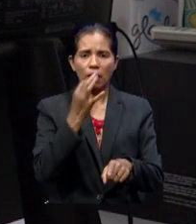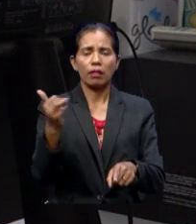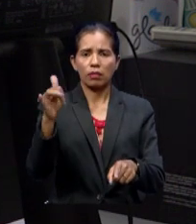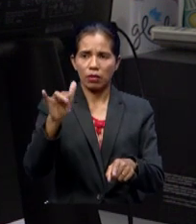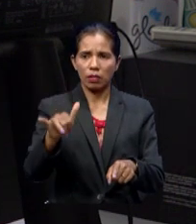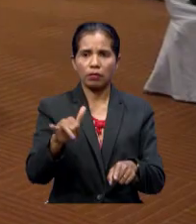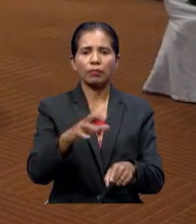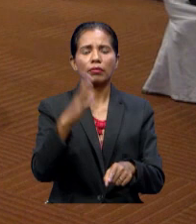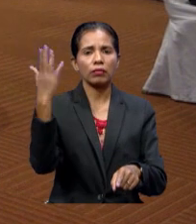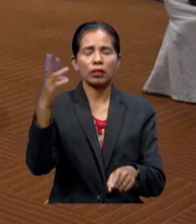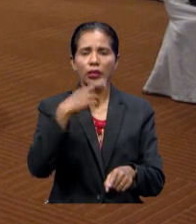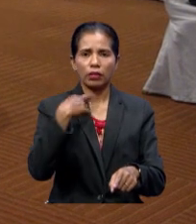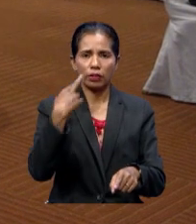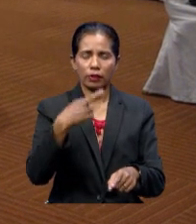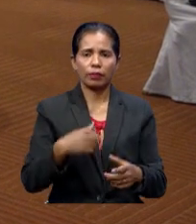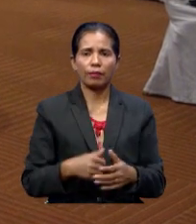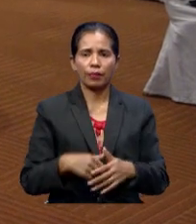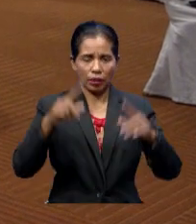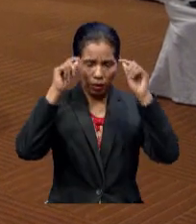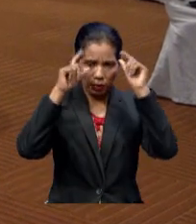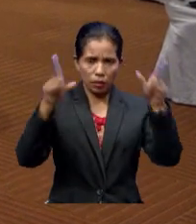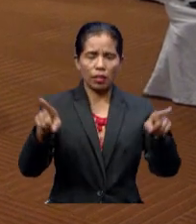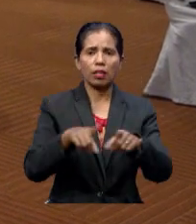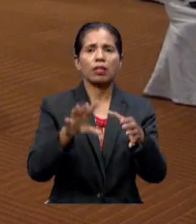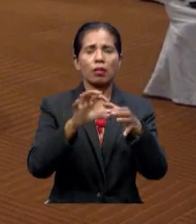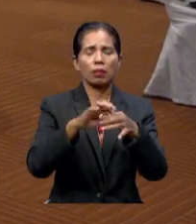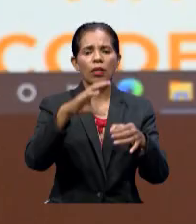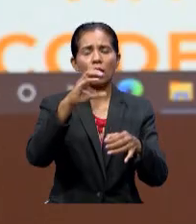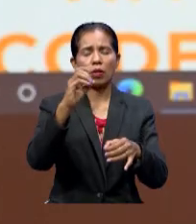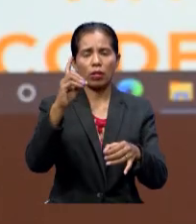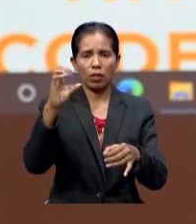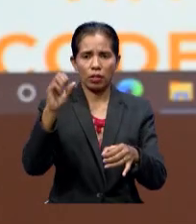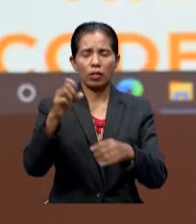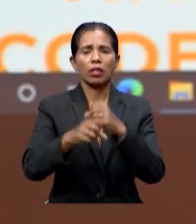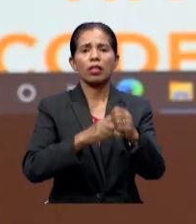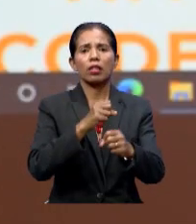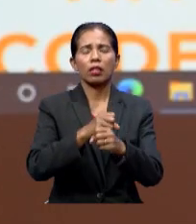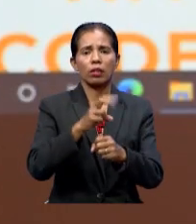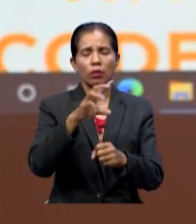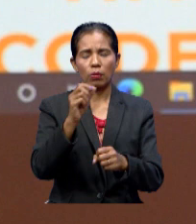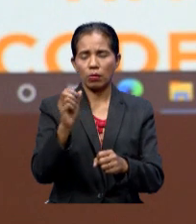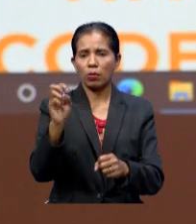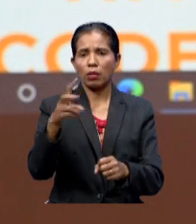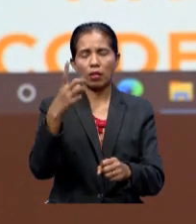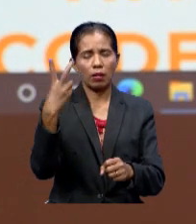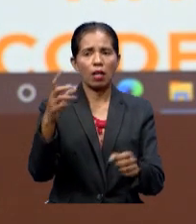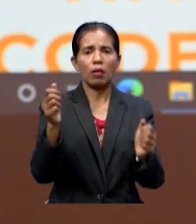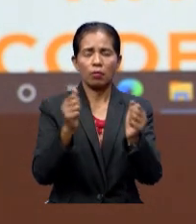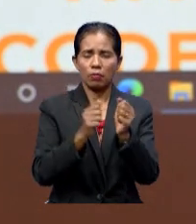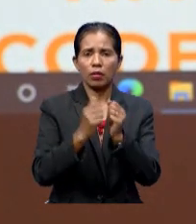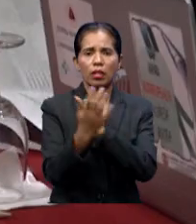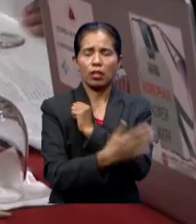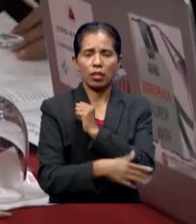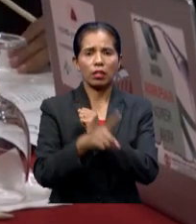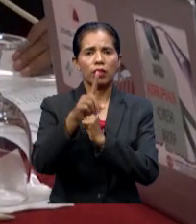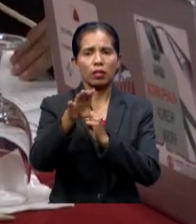ia restorante. Timor Leste sai membro Codex Alimentares ia tinaring rua sa nulu resingwalu ha mutuk nasang atus